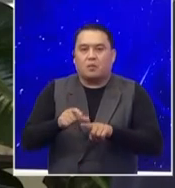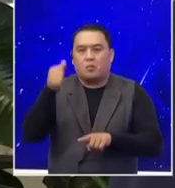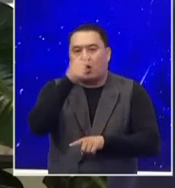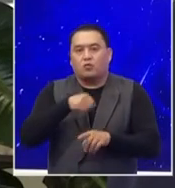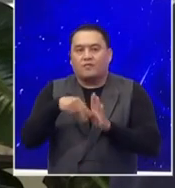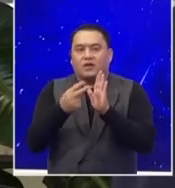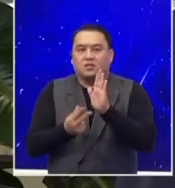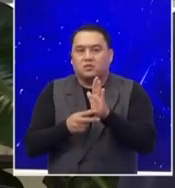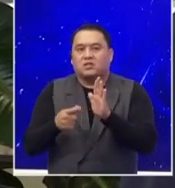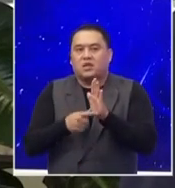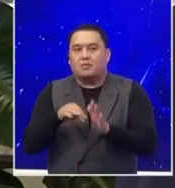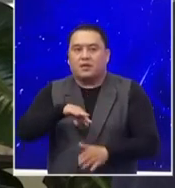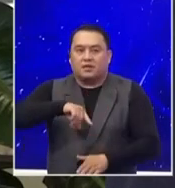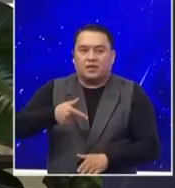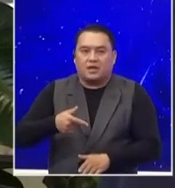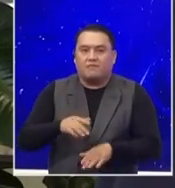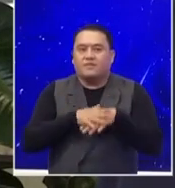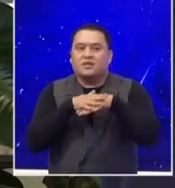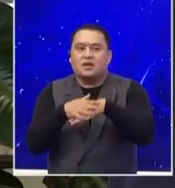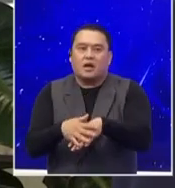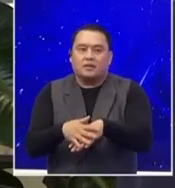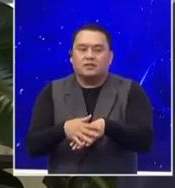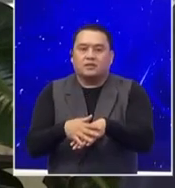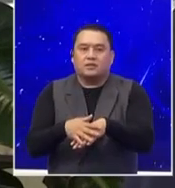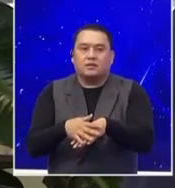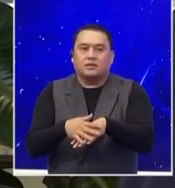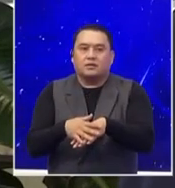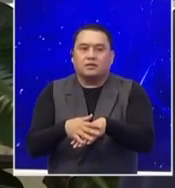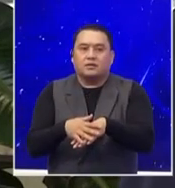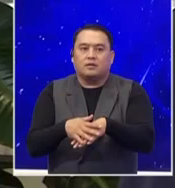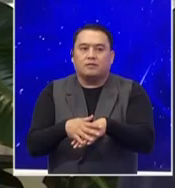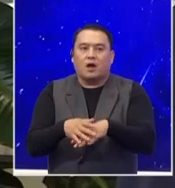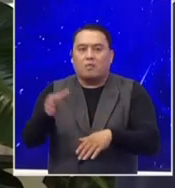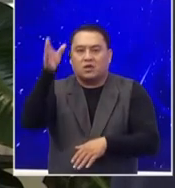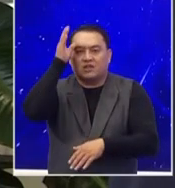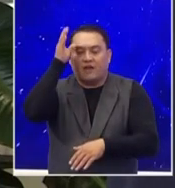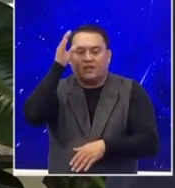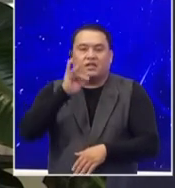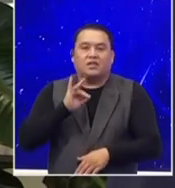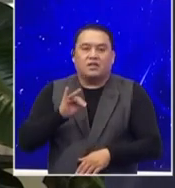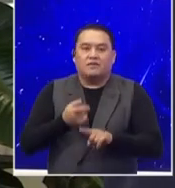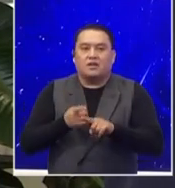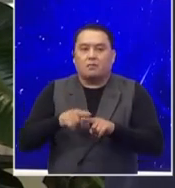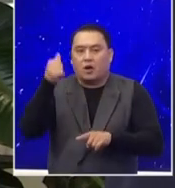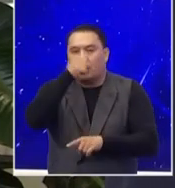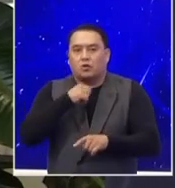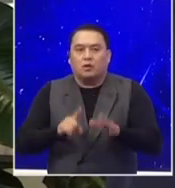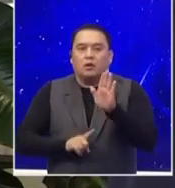уже 18,7 миллиардов тенге выделяется именно в образование. В этом году